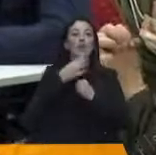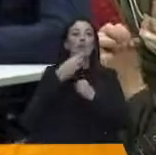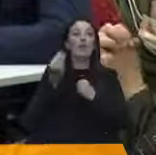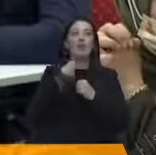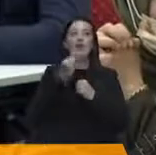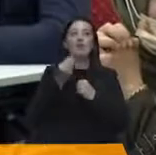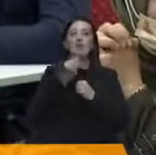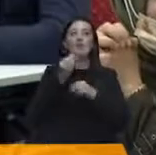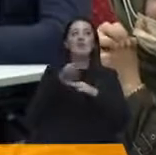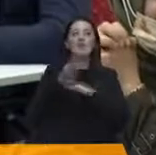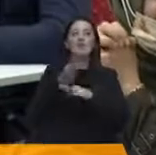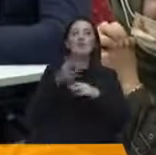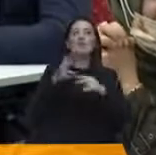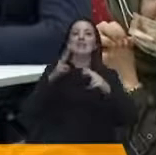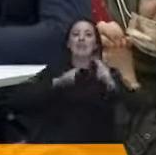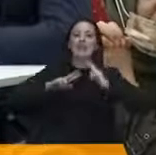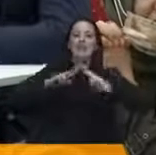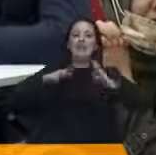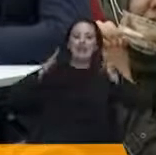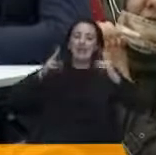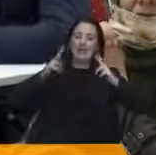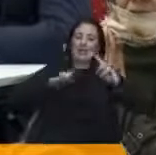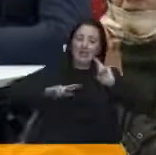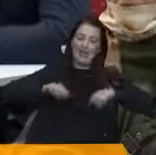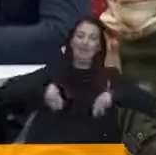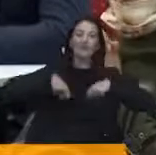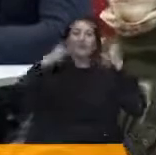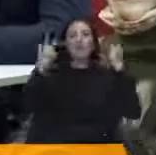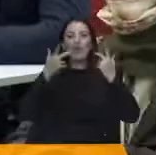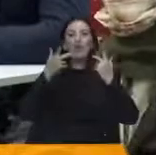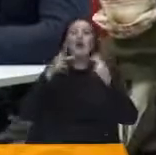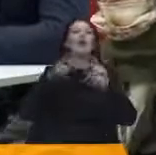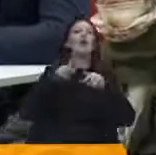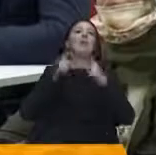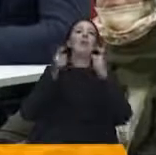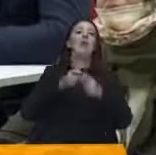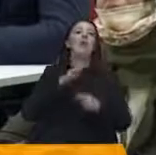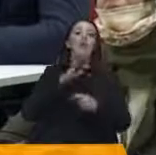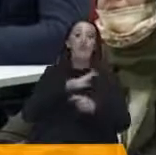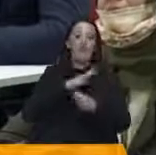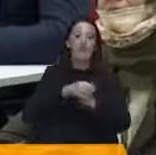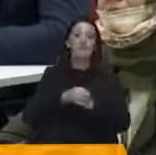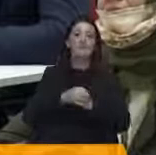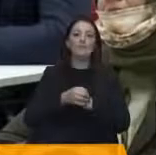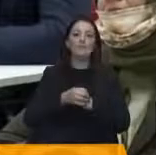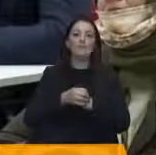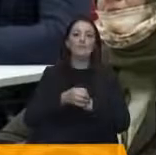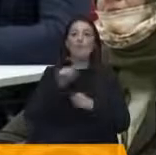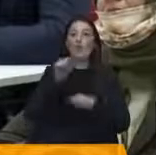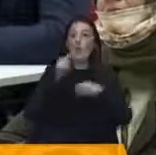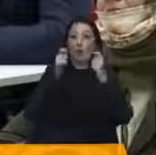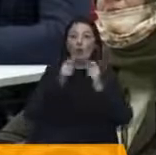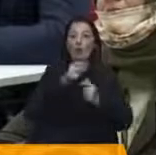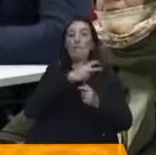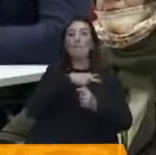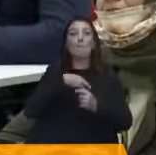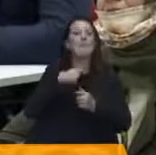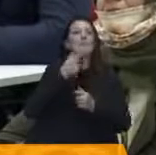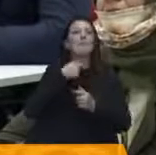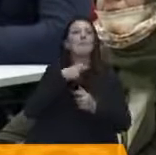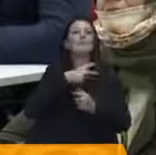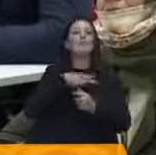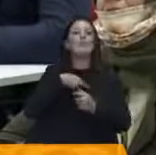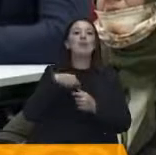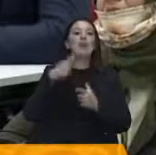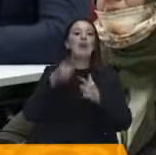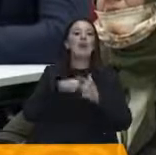gençlerimizin kullandığı soyunma odası, lokali vesairesi var. Orada belediyenin, Beykoz